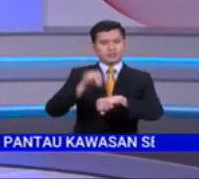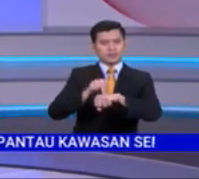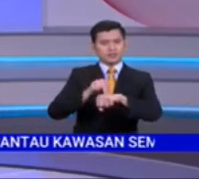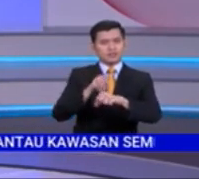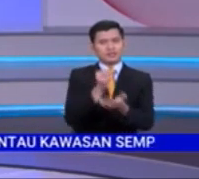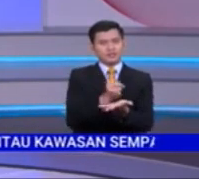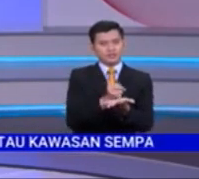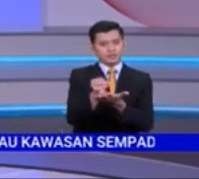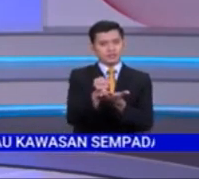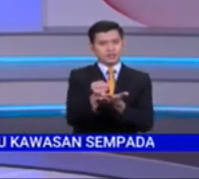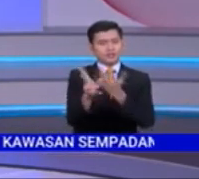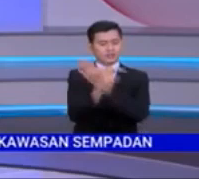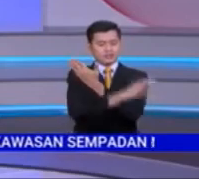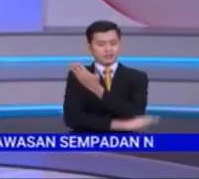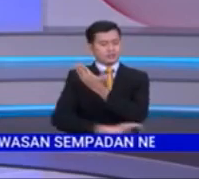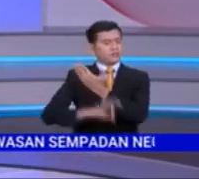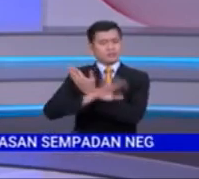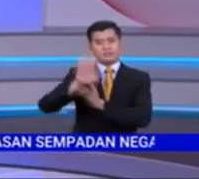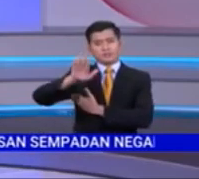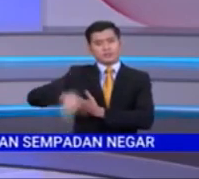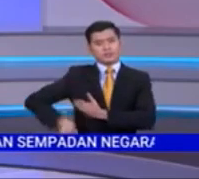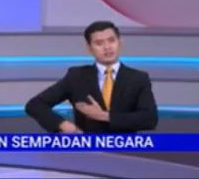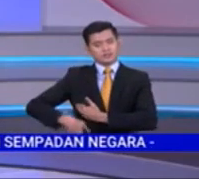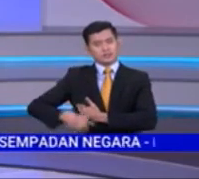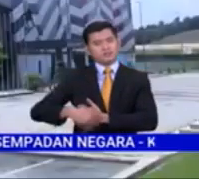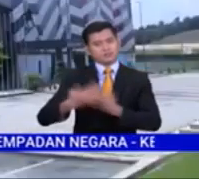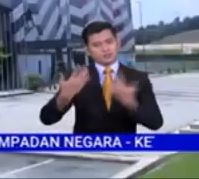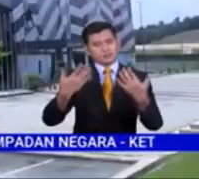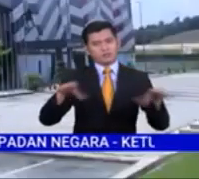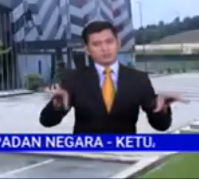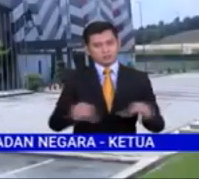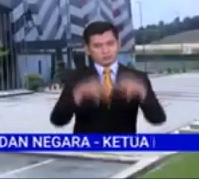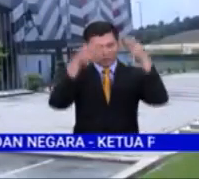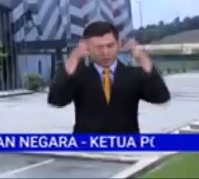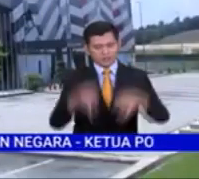itu masih belum diputuskan.